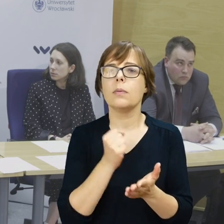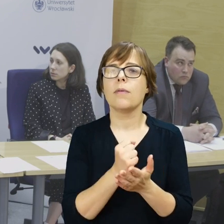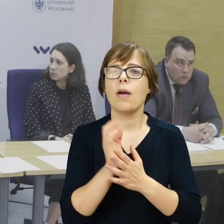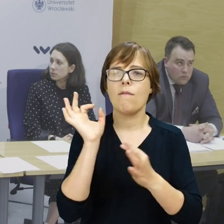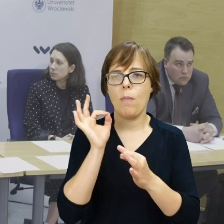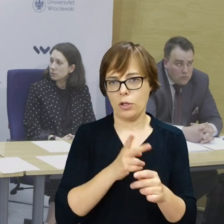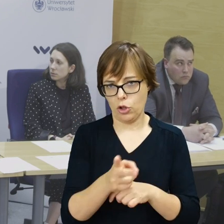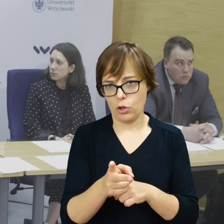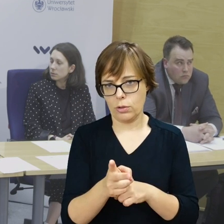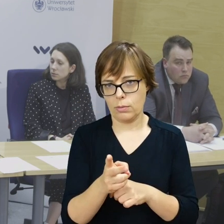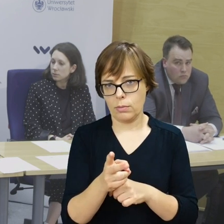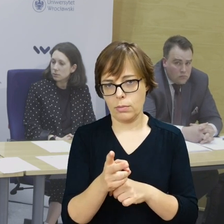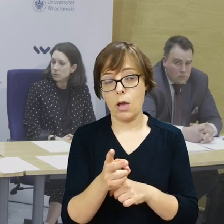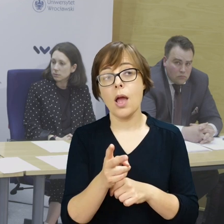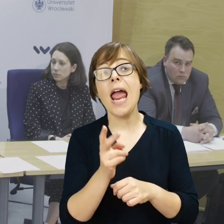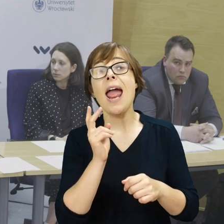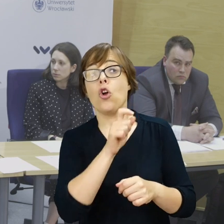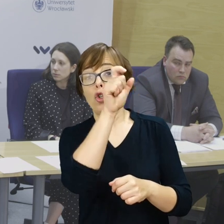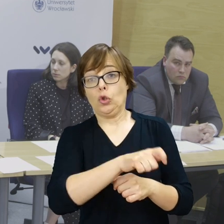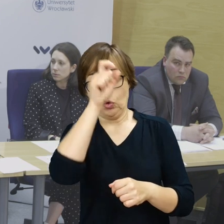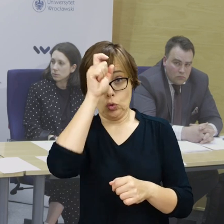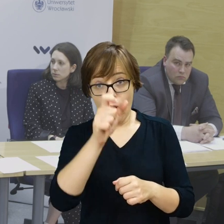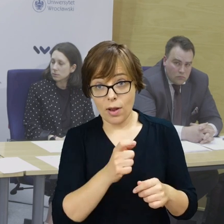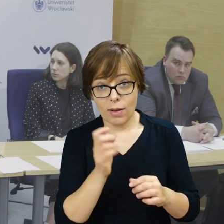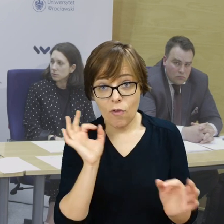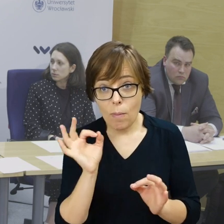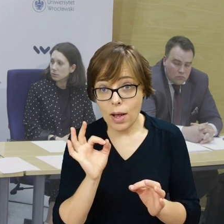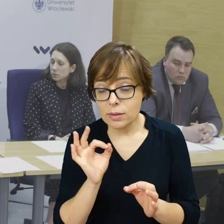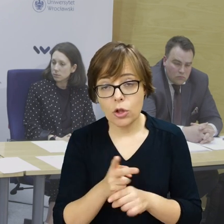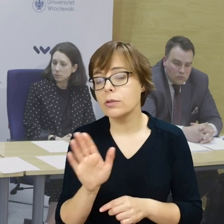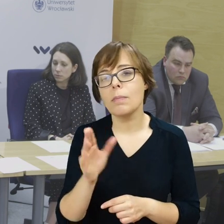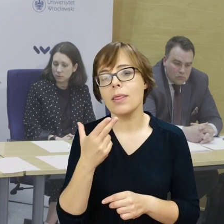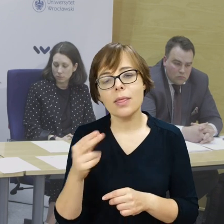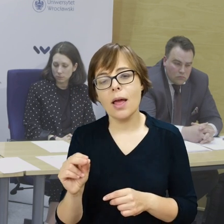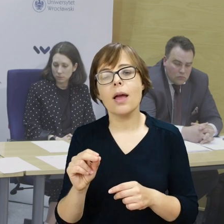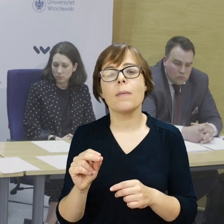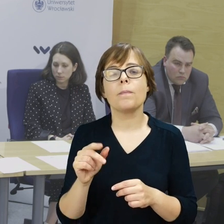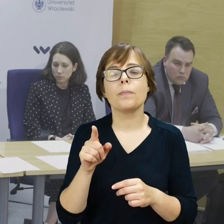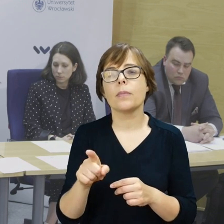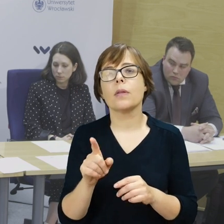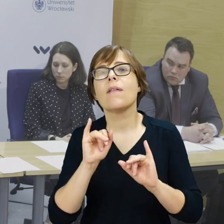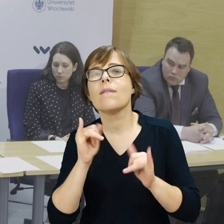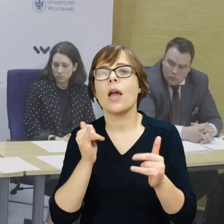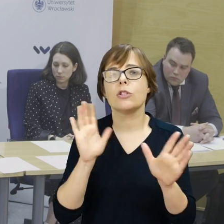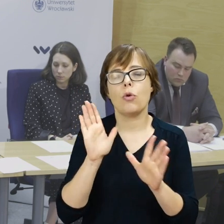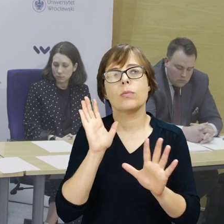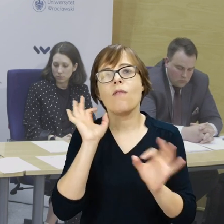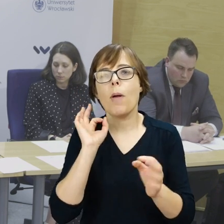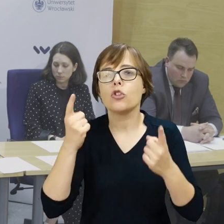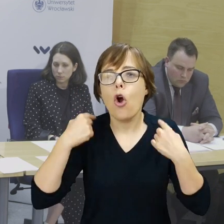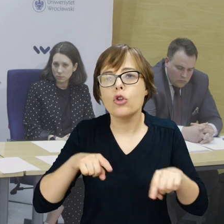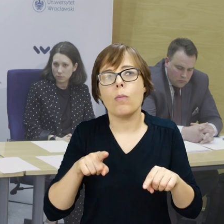tyle o człowieku, ile o architekturze pozyskiwania naszych danych osobowych i jej przetwarzania, ilekroć